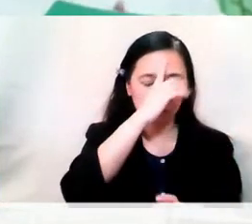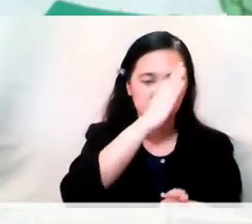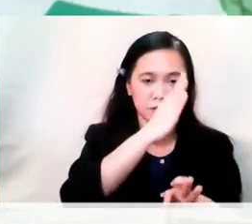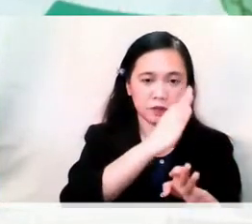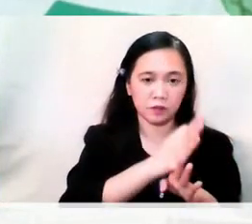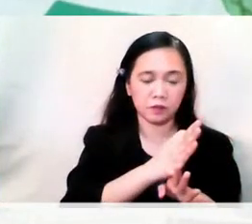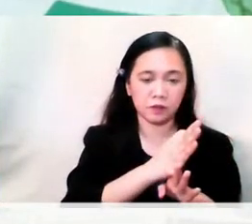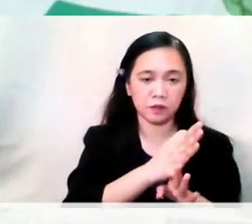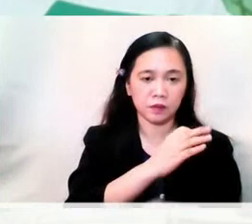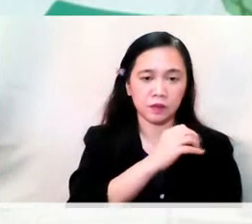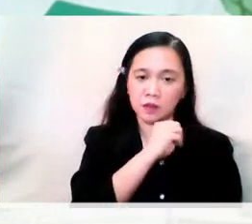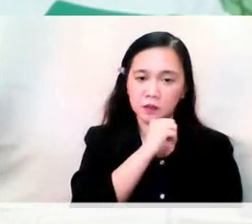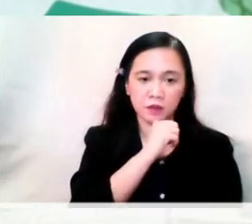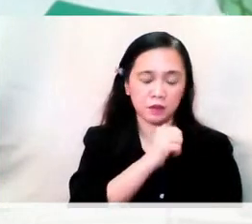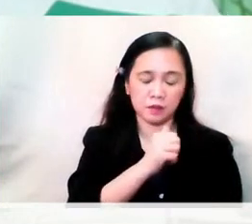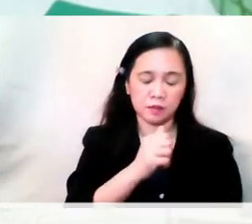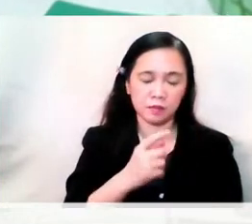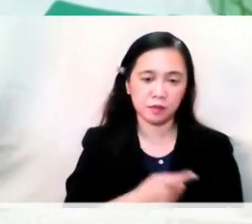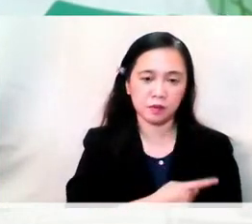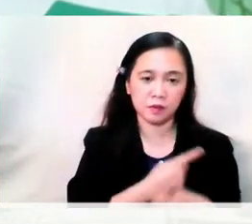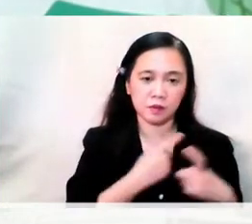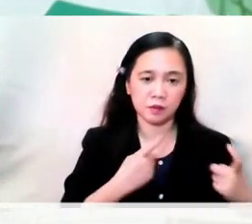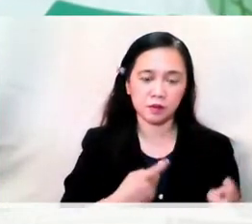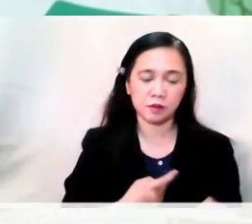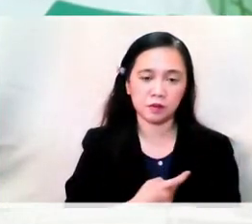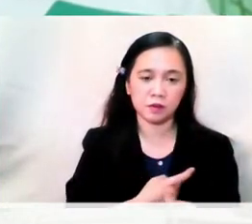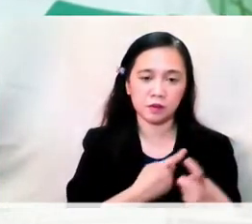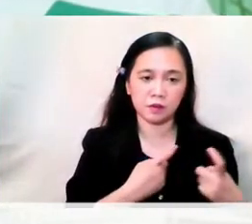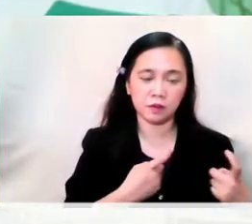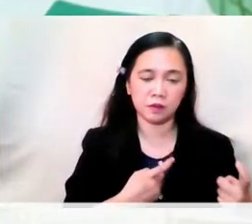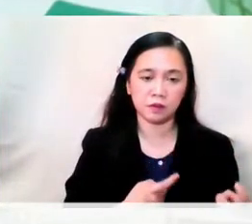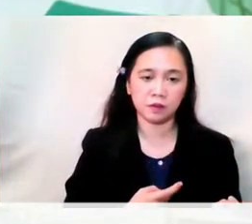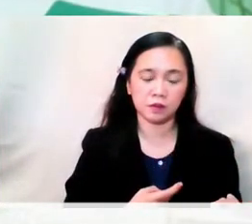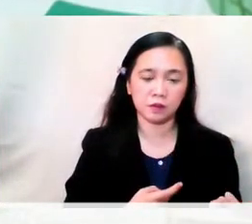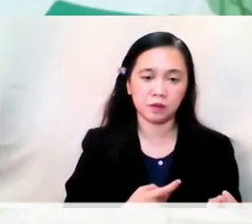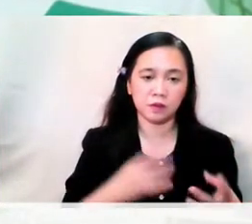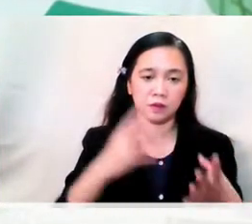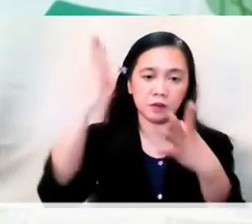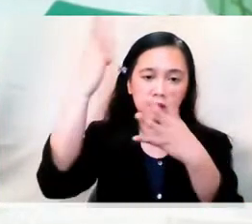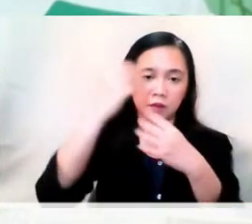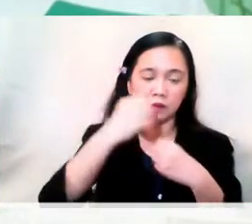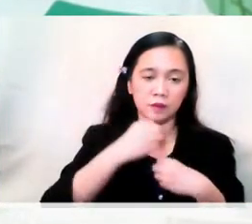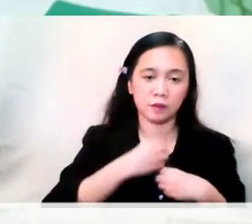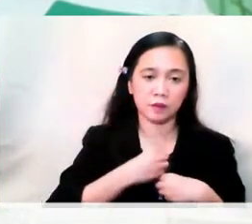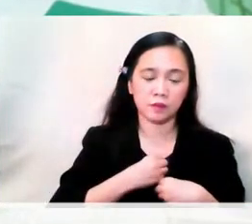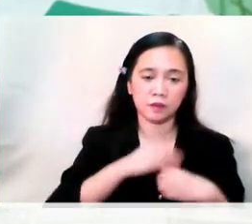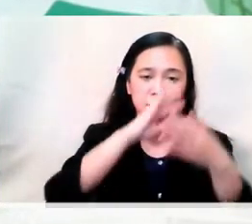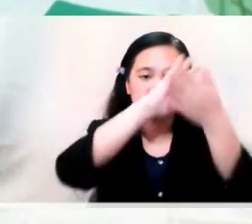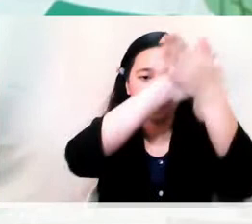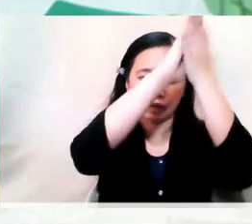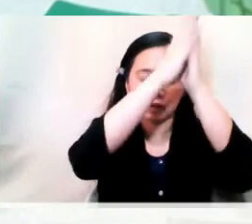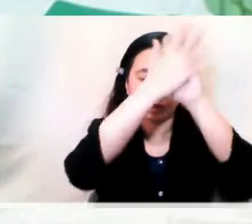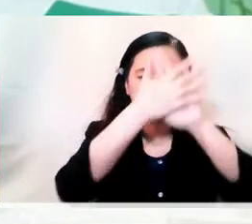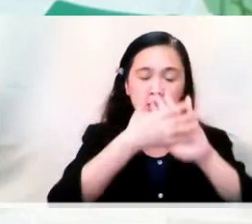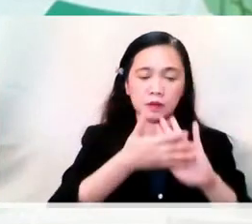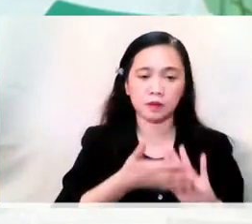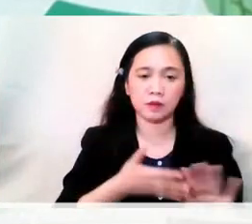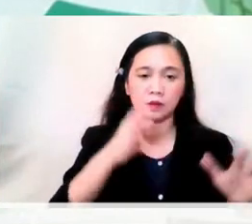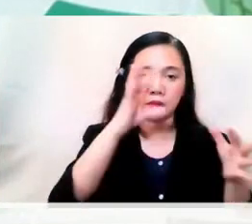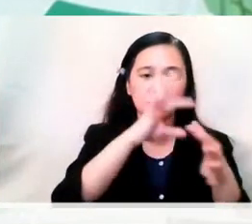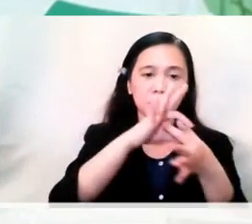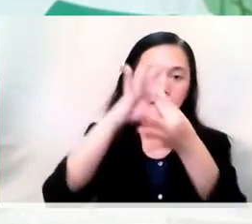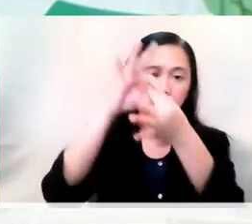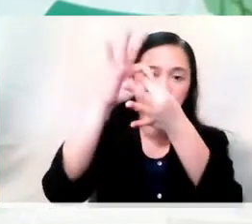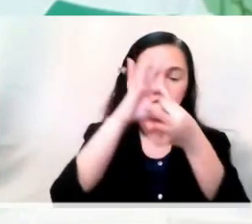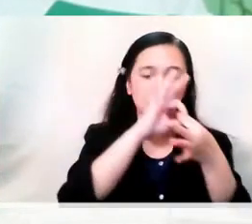pananampalataya at huwag ang aming mga pagkakasala. Pagkalooban mo kami ng kapayapaan at pagkakaisa